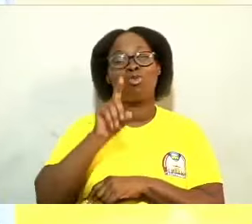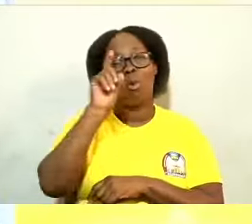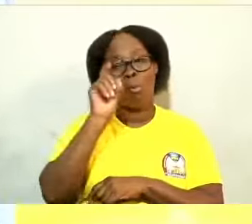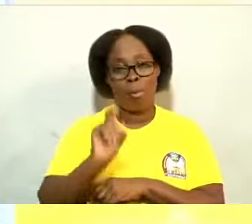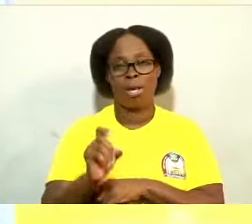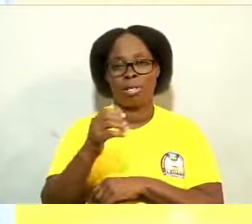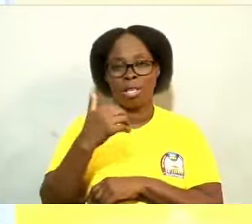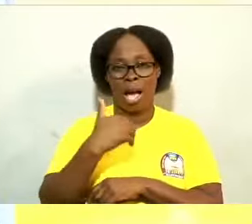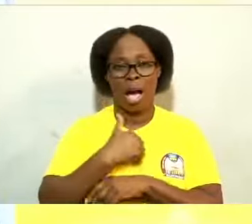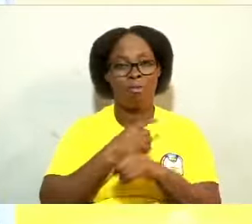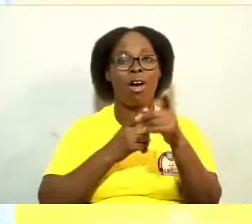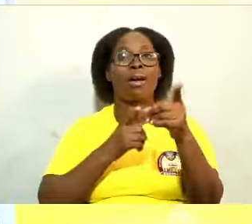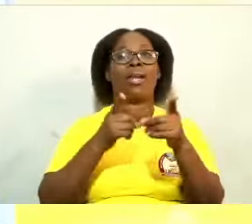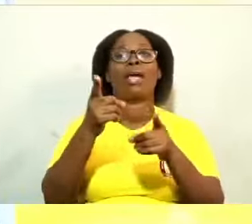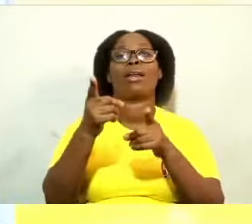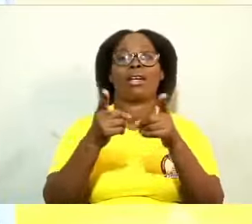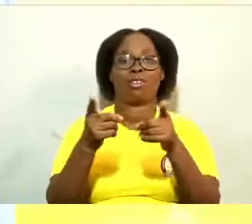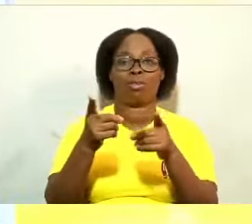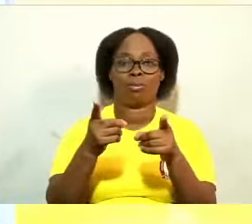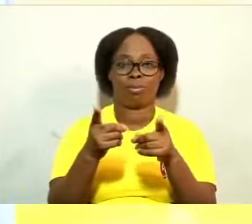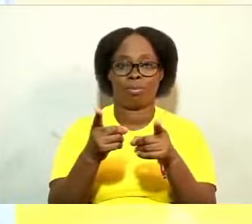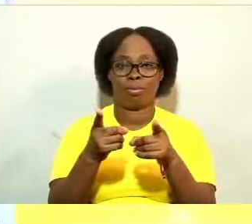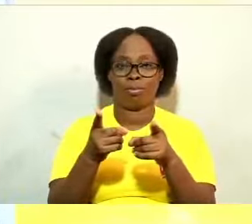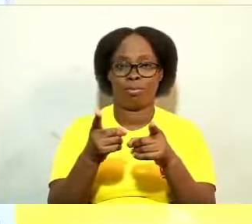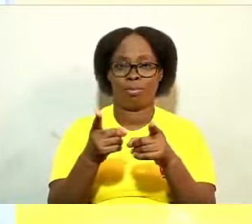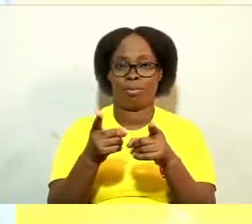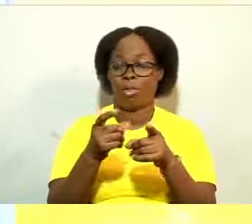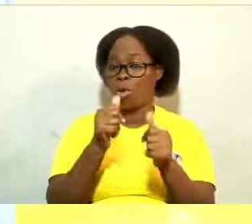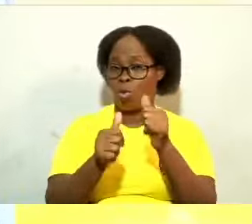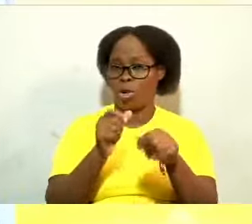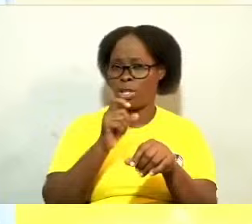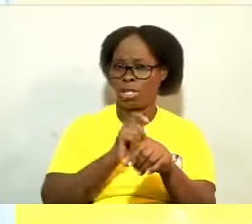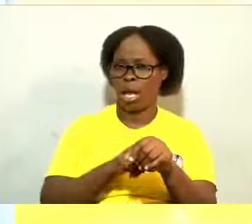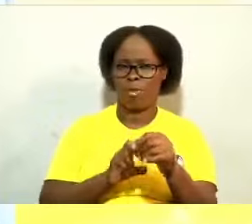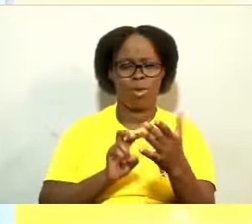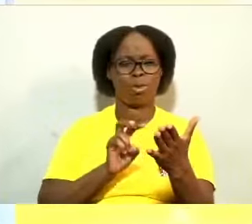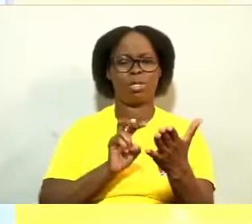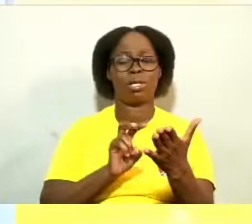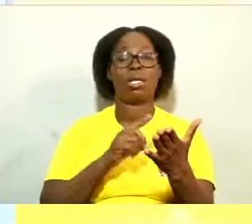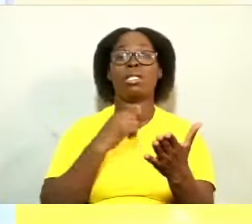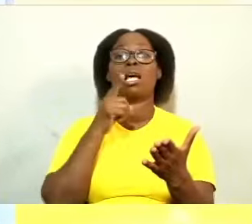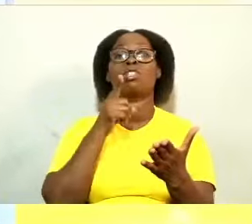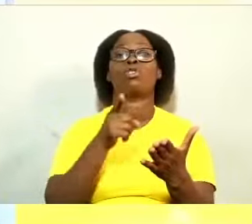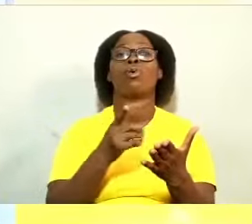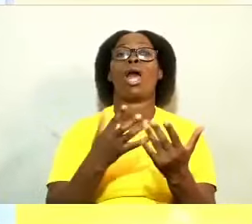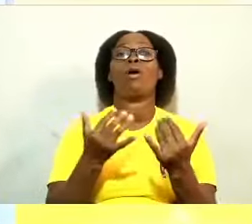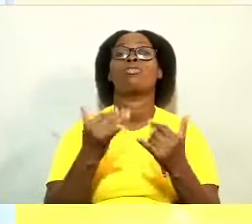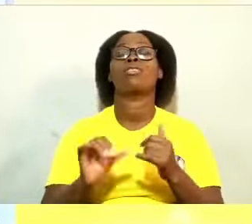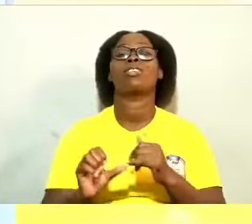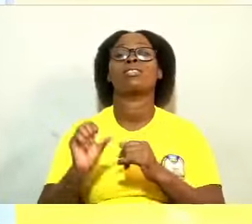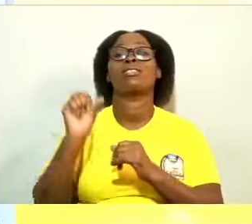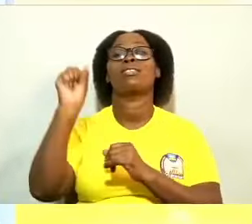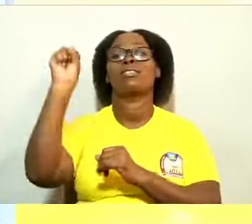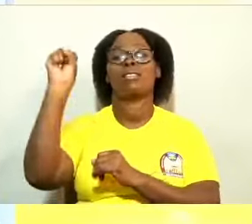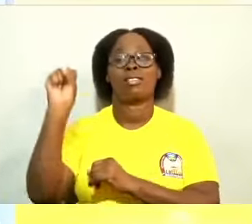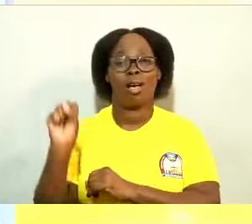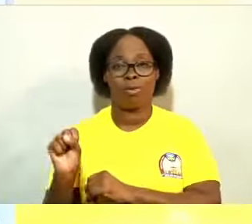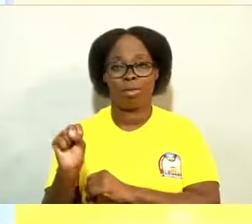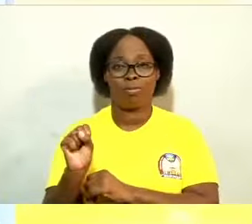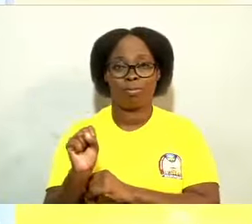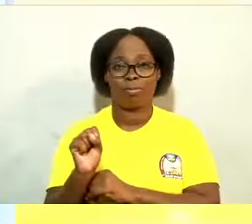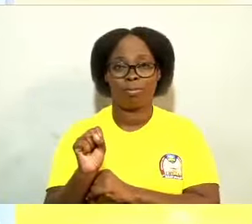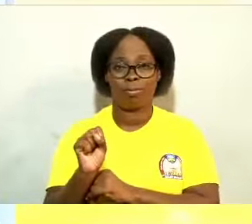compass ambayo ukiweka inakwambia hii ndio kaskazini.